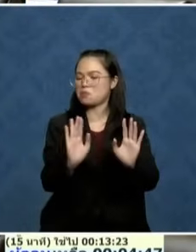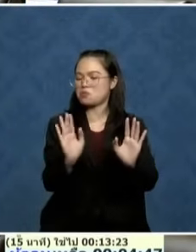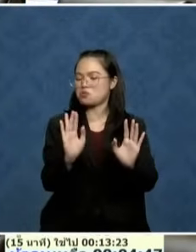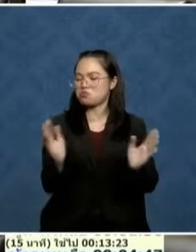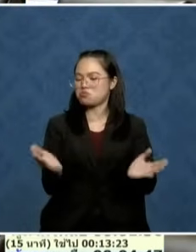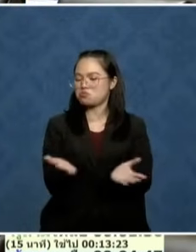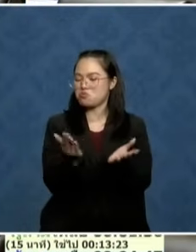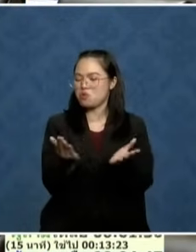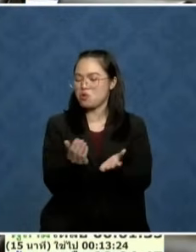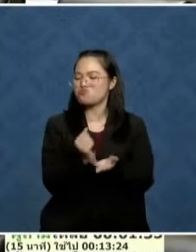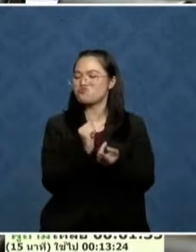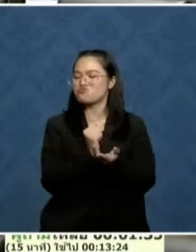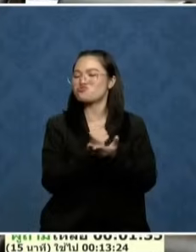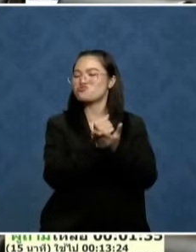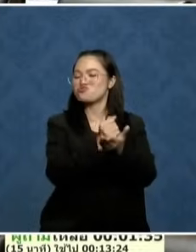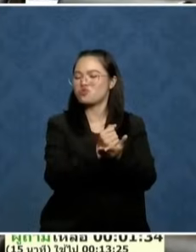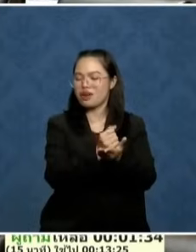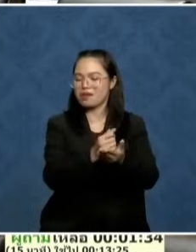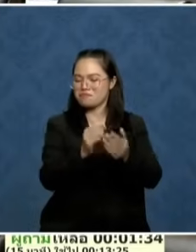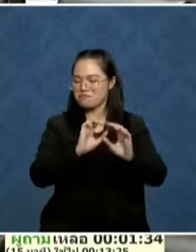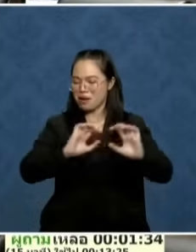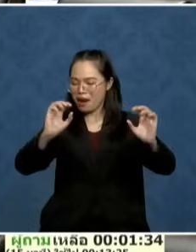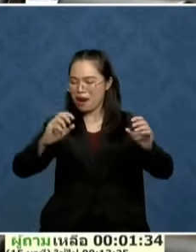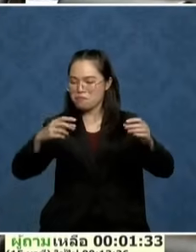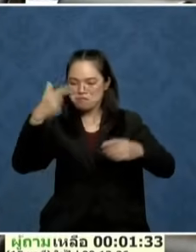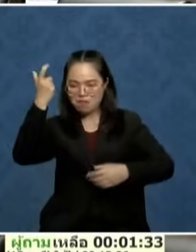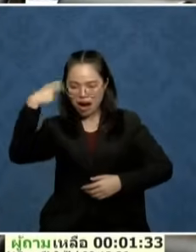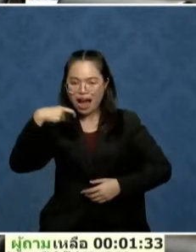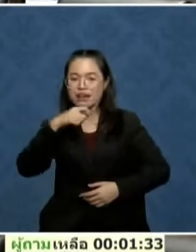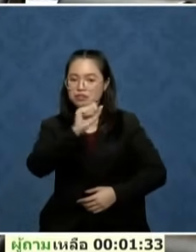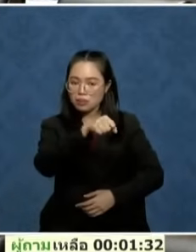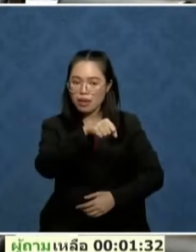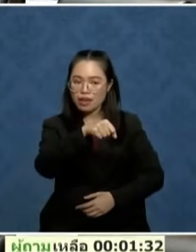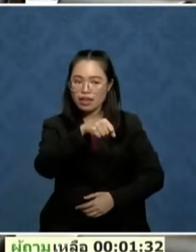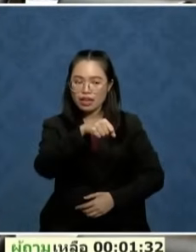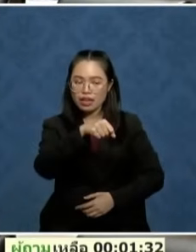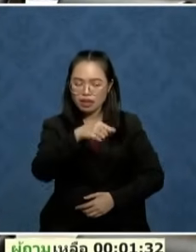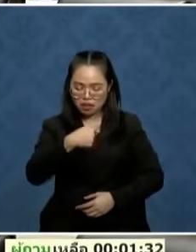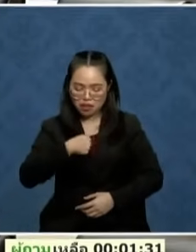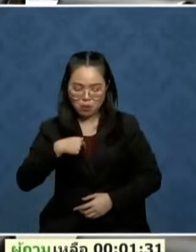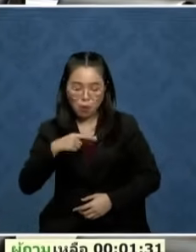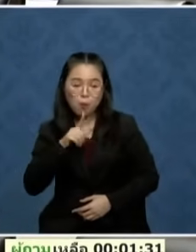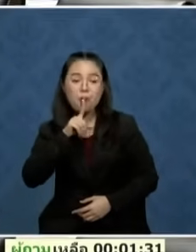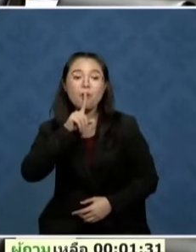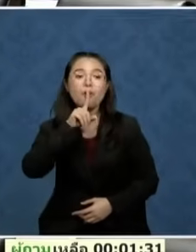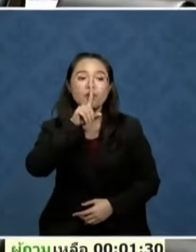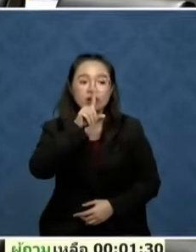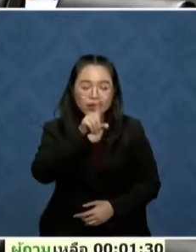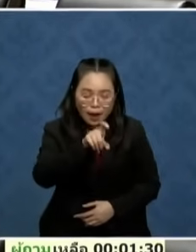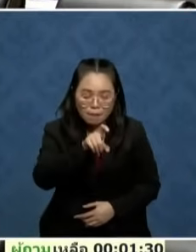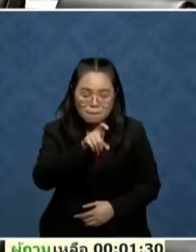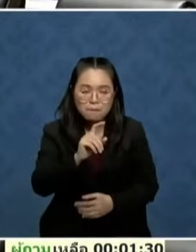กรณ์ให้กับรัฐบาลทหารเมียนมาจะเป็นจุดยืนแบบนี้ใช่ไหมบวกคำถามนี้กับคำถามตอนต้นเมื่อสักครู่ครับขอบคุณครับท่านประธาน